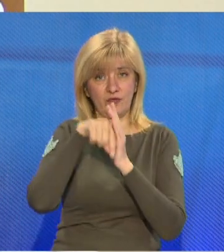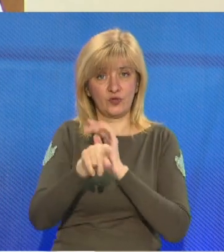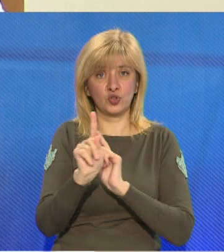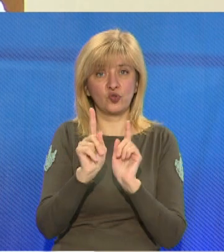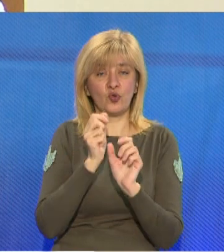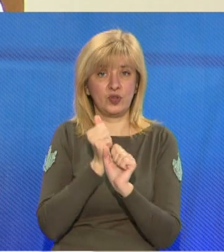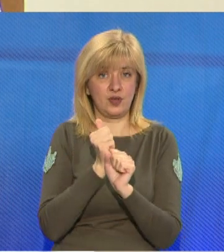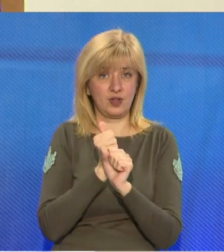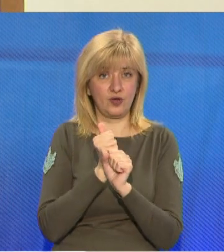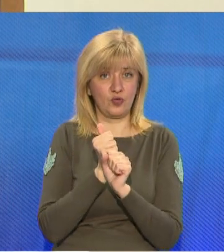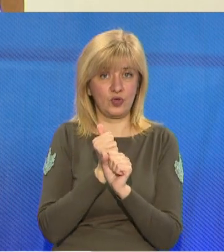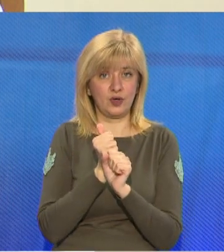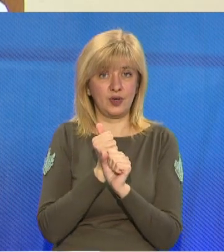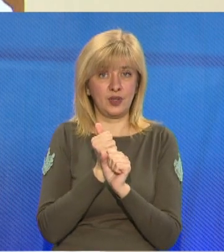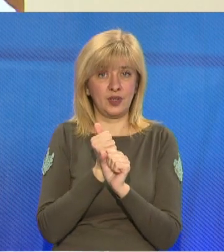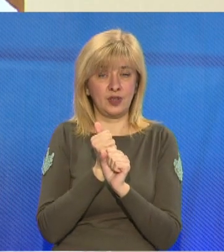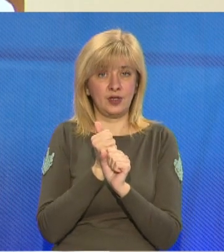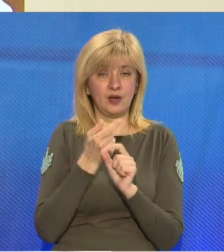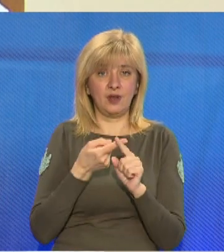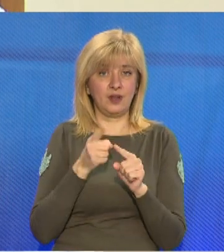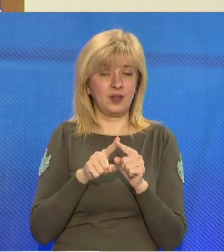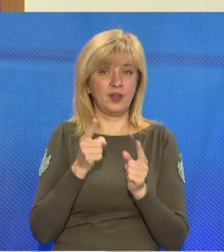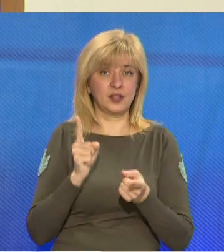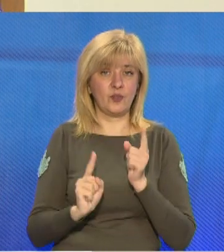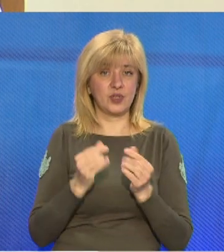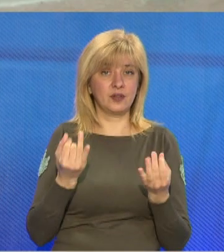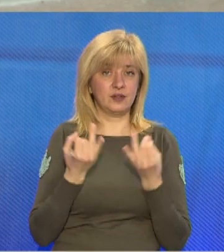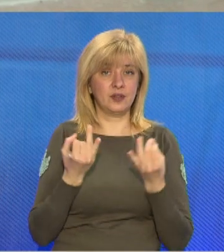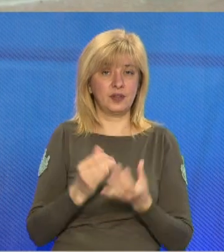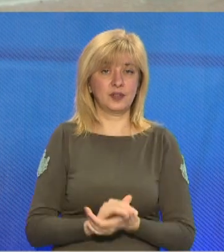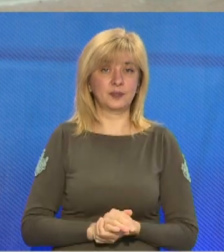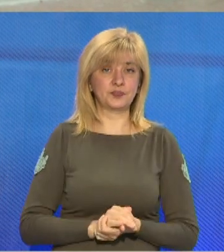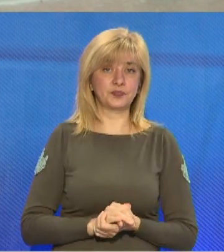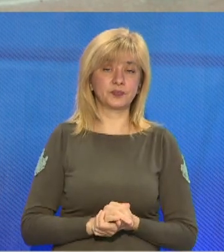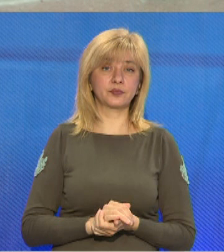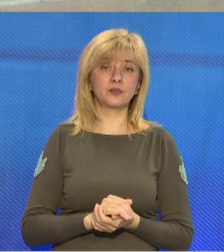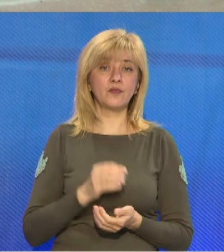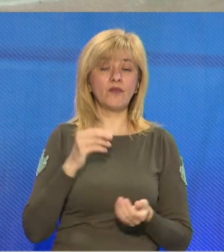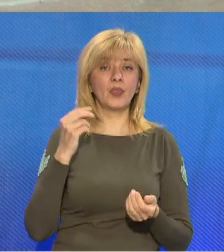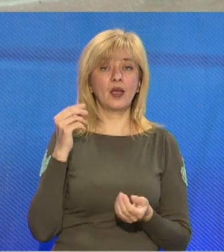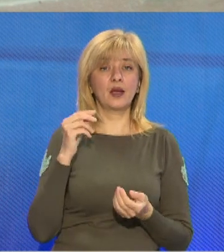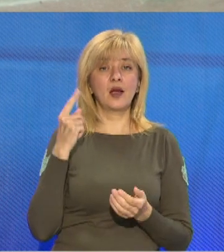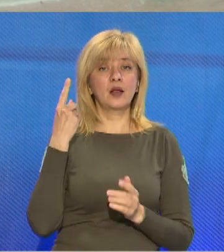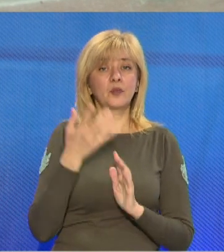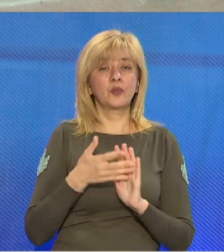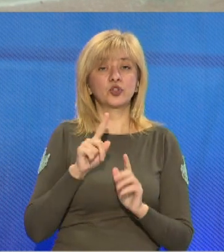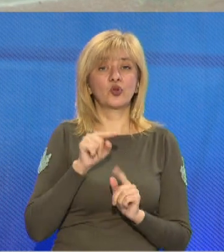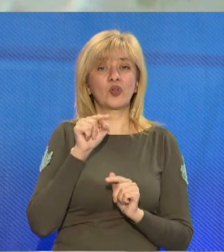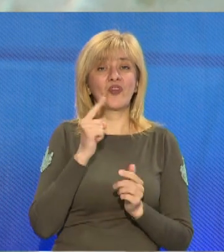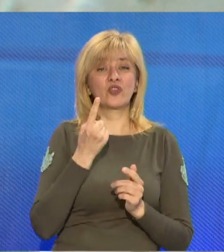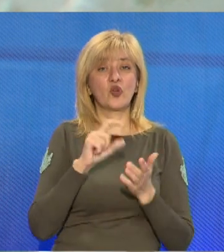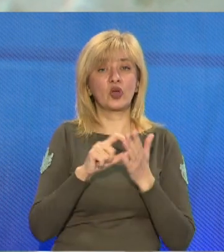там новое приключилось, это на самом деле очень интересно. Мяркуючы па тым, што ў адной з камер хаткі з'явіліся